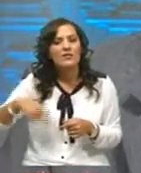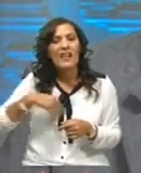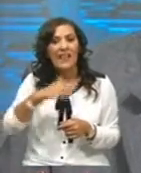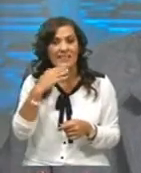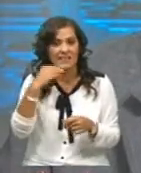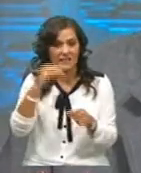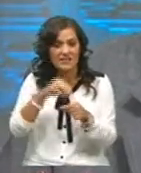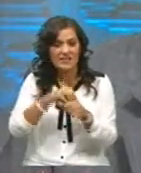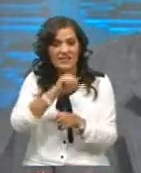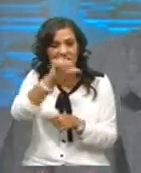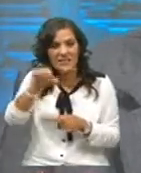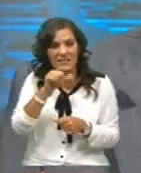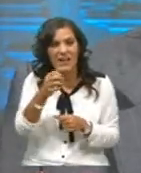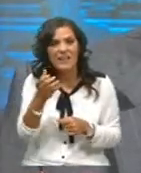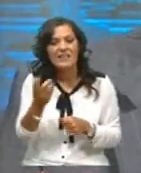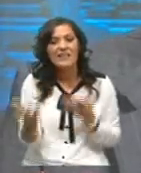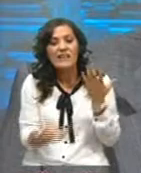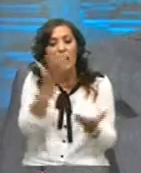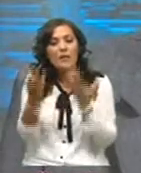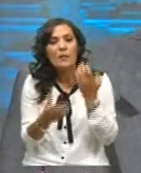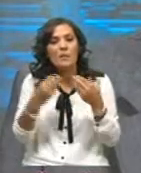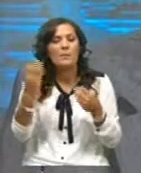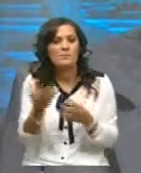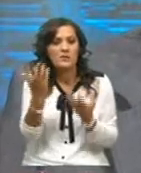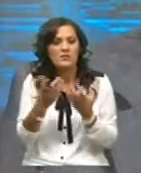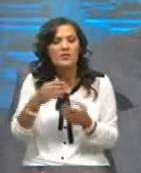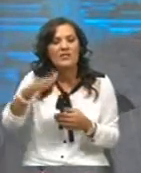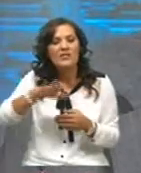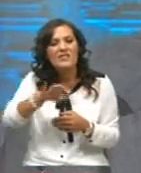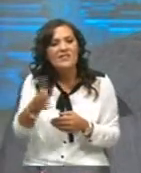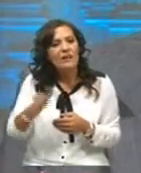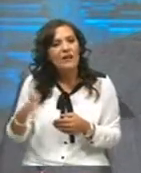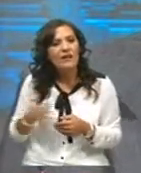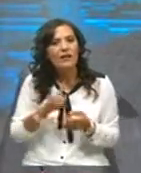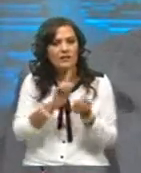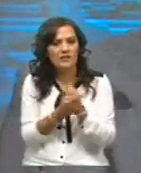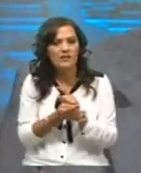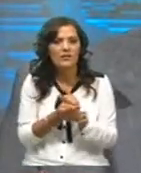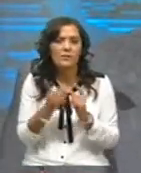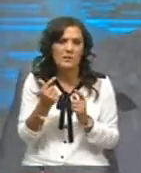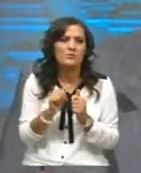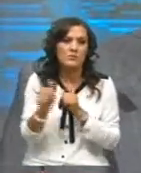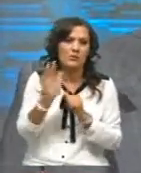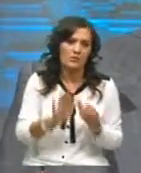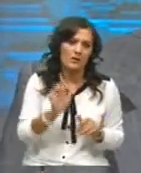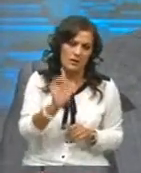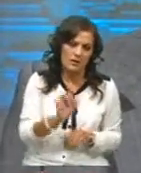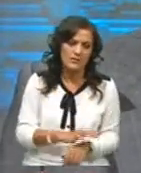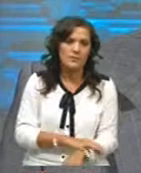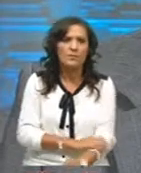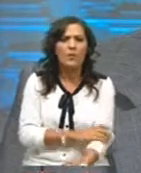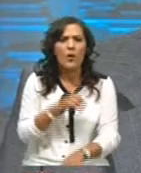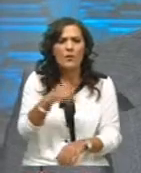etin üzerindeki yağın yakılarak piştiği türdeki ızgara gıdalarda nispeten uzak durmak lazım